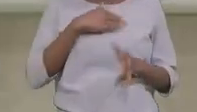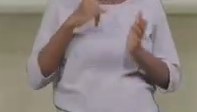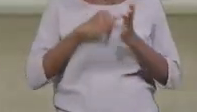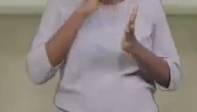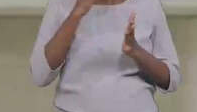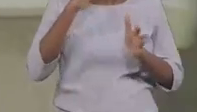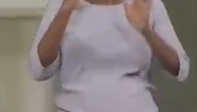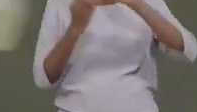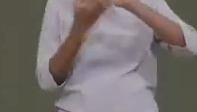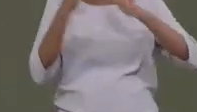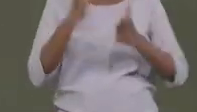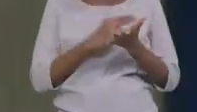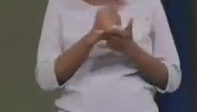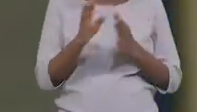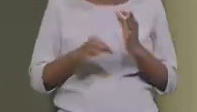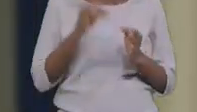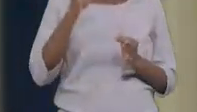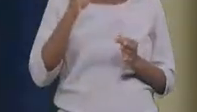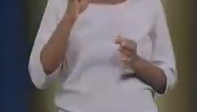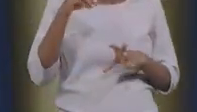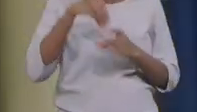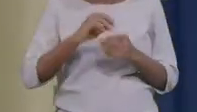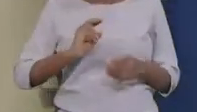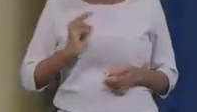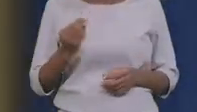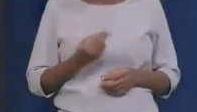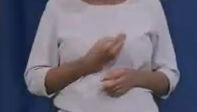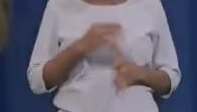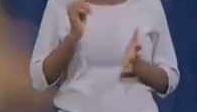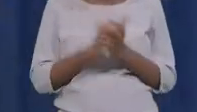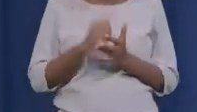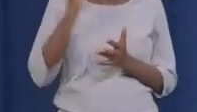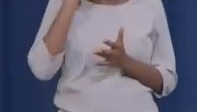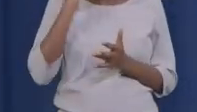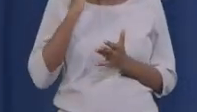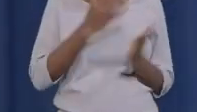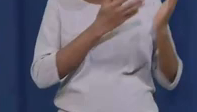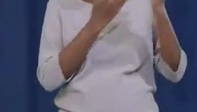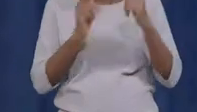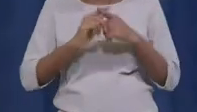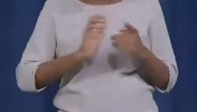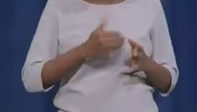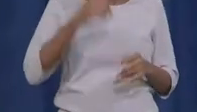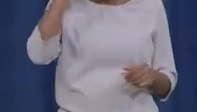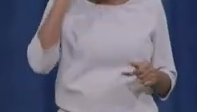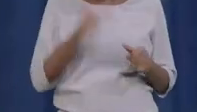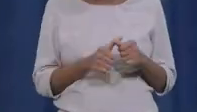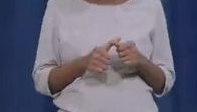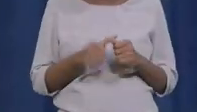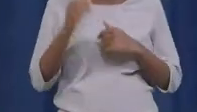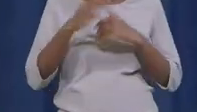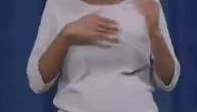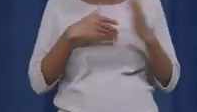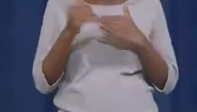cela. Et c'est la présence du Saint-Esprit en nous qui va nous